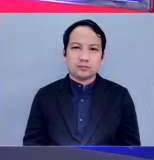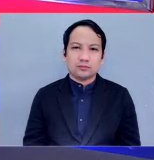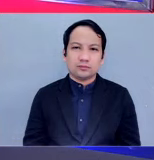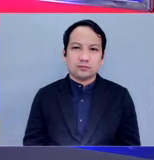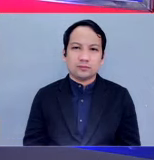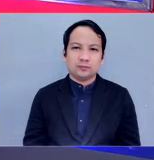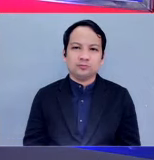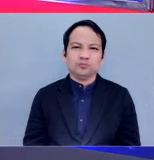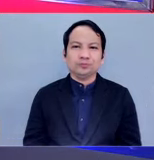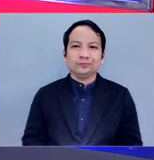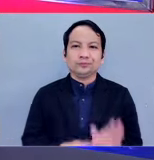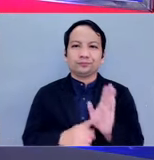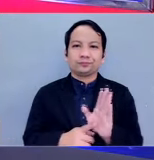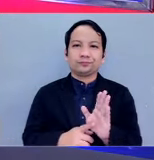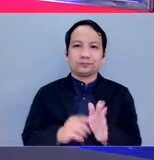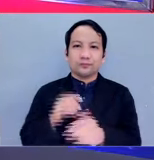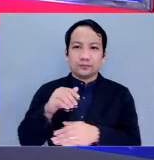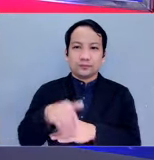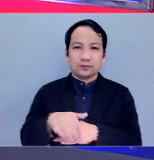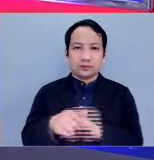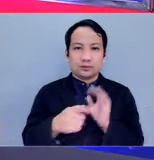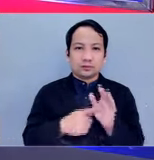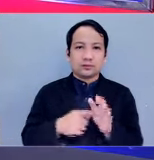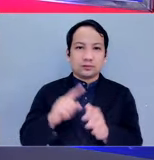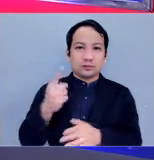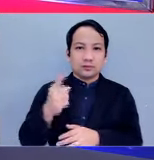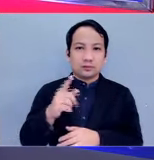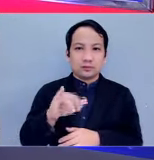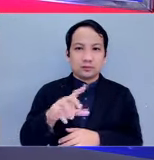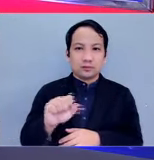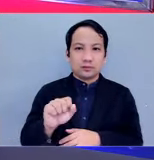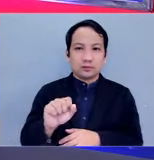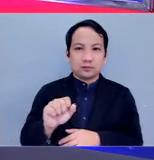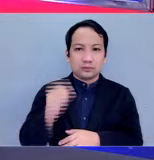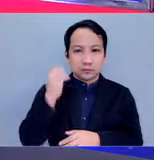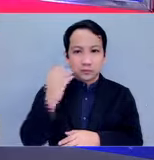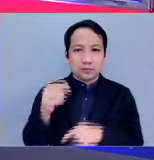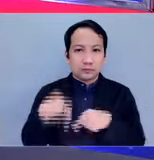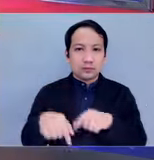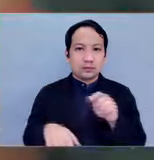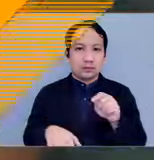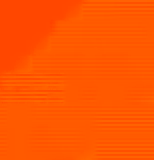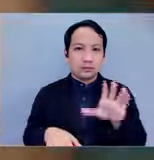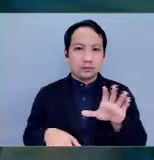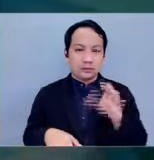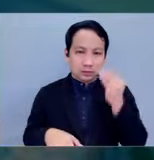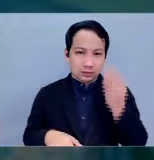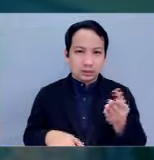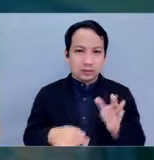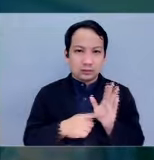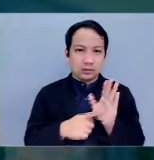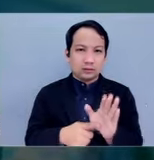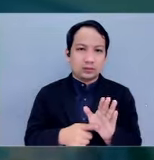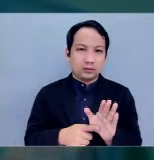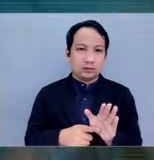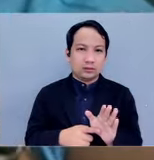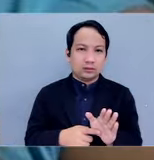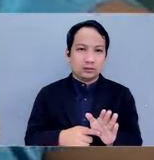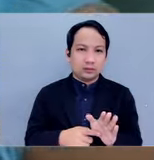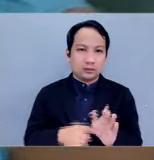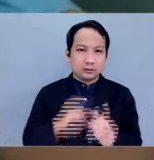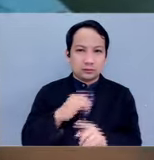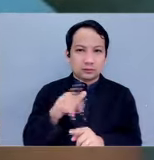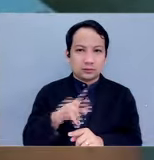Ipinalabas na po kagabi ang unang episode ng Linlang teleserye version dito sa TV5. Ipinakilala na si Juliana ang karakter